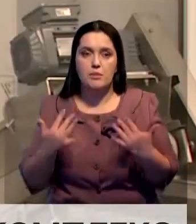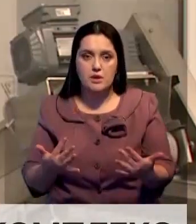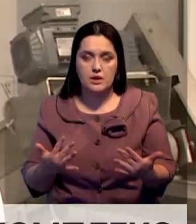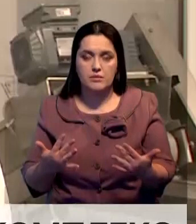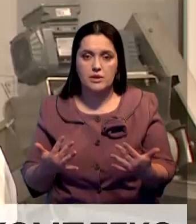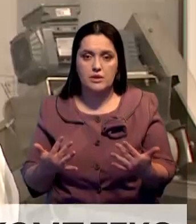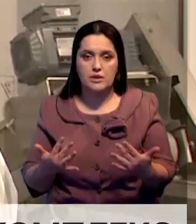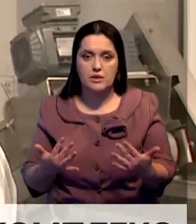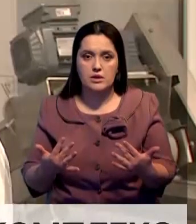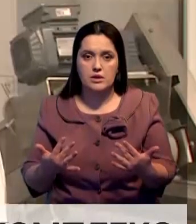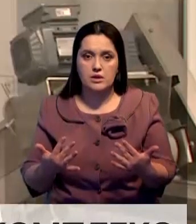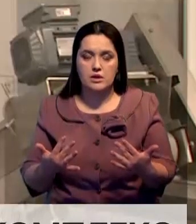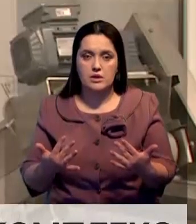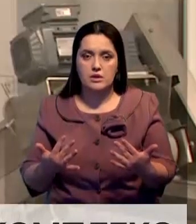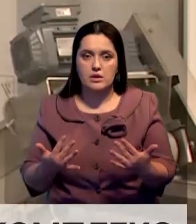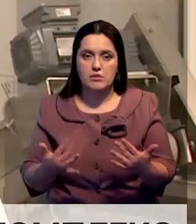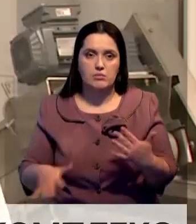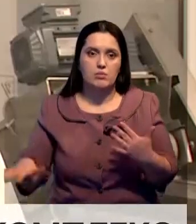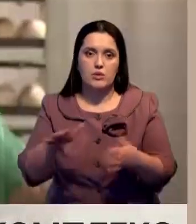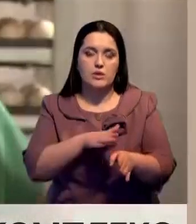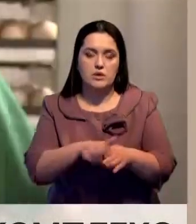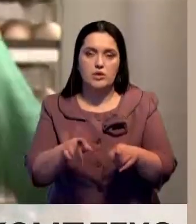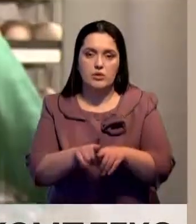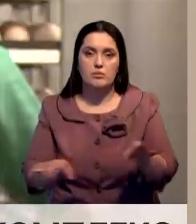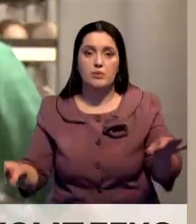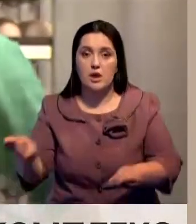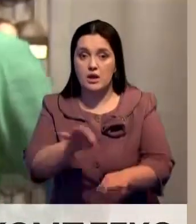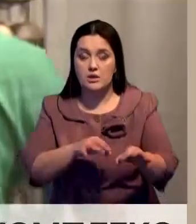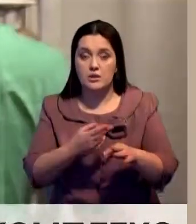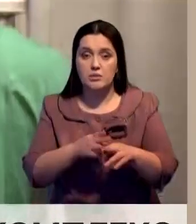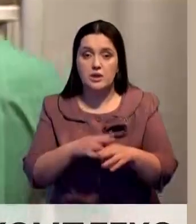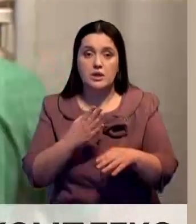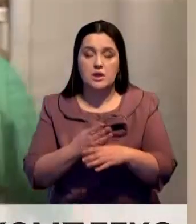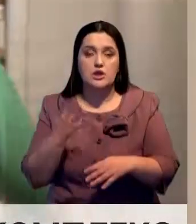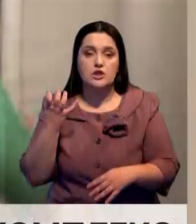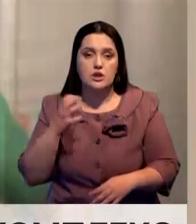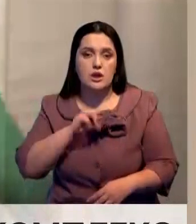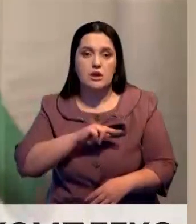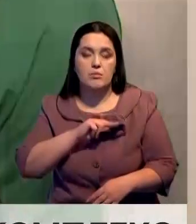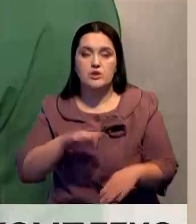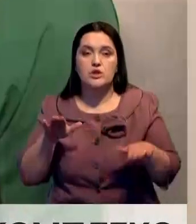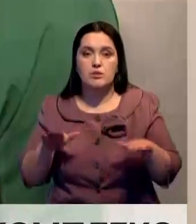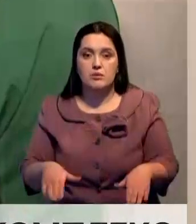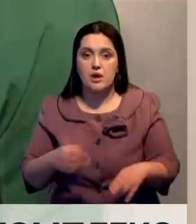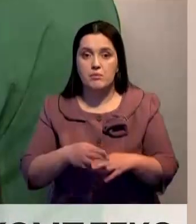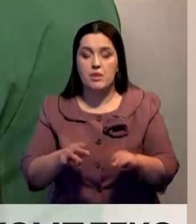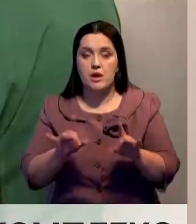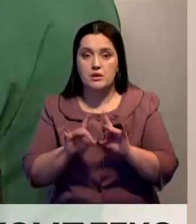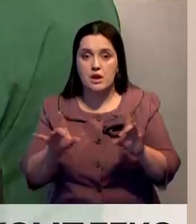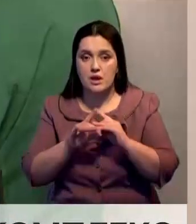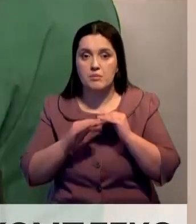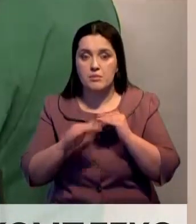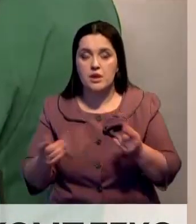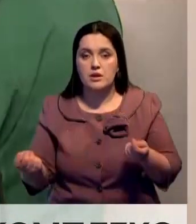чтобы просто в чистом поле вот реализовать такой проект. При комплексе создано 400 рабочих мест. По словам местных властей, данный проект